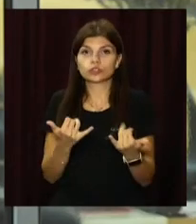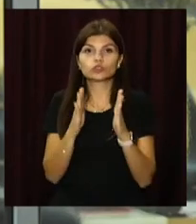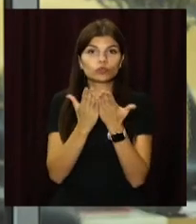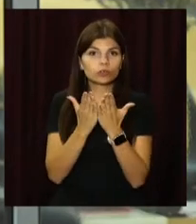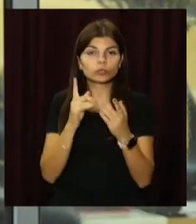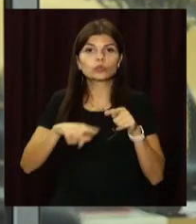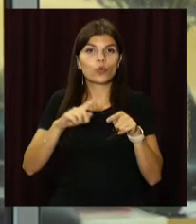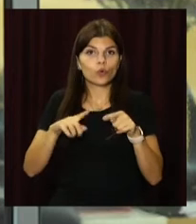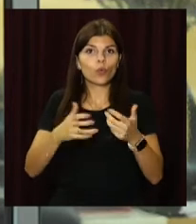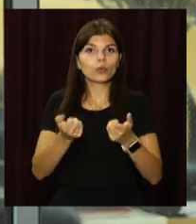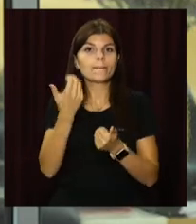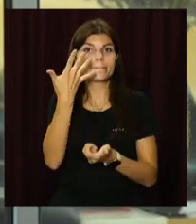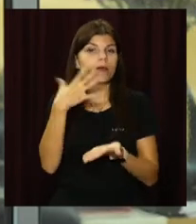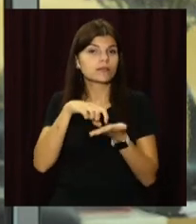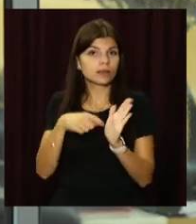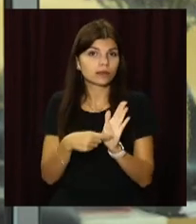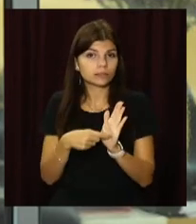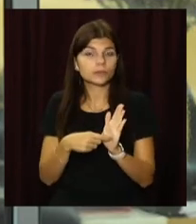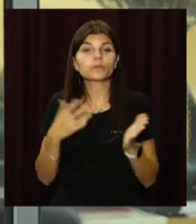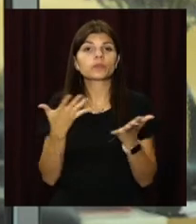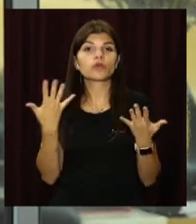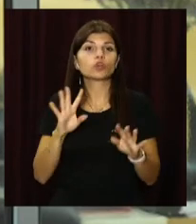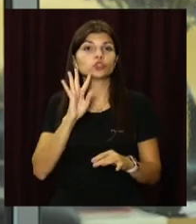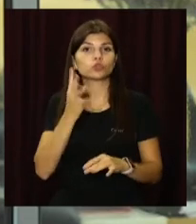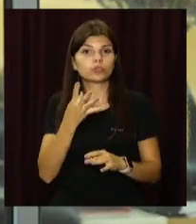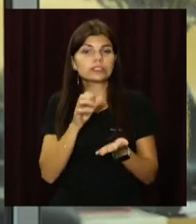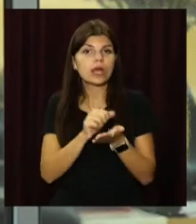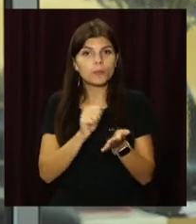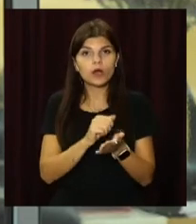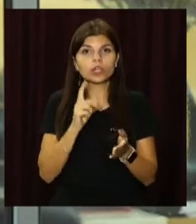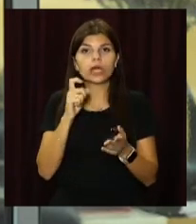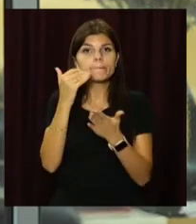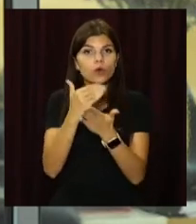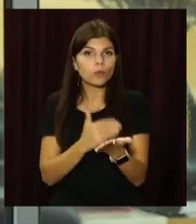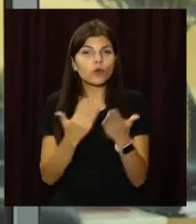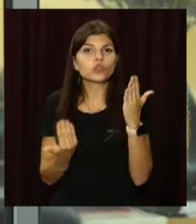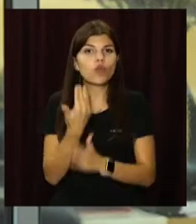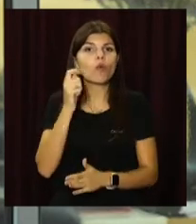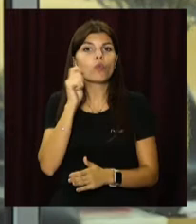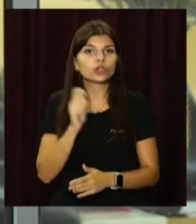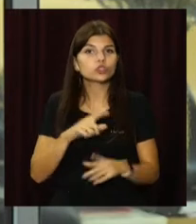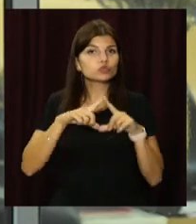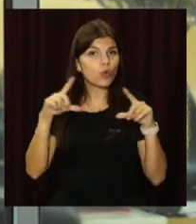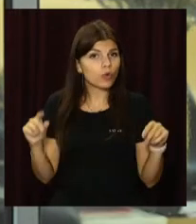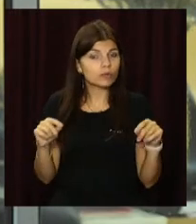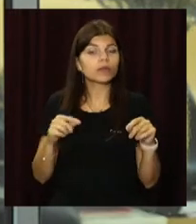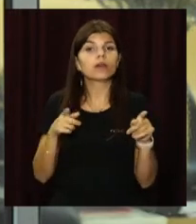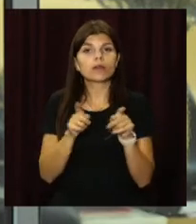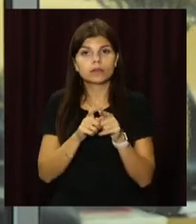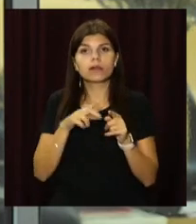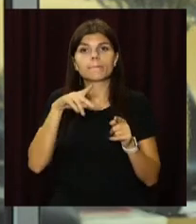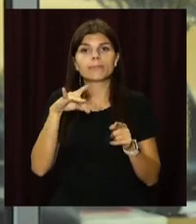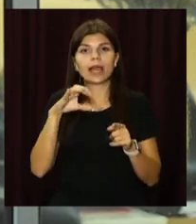підручники незабаром отримують п'ятикласники, які вже 4 роки займаються за програмою нової української школи. Про це у